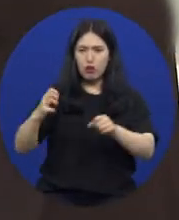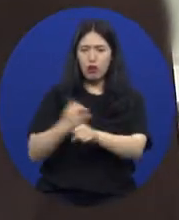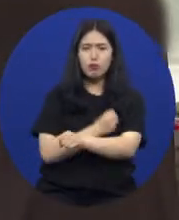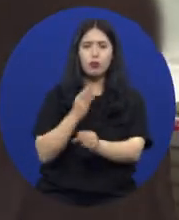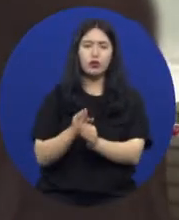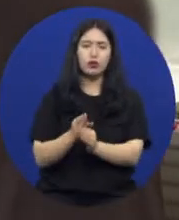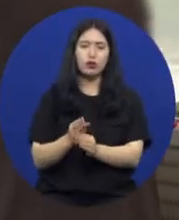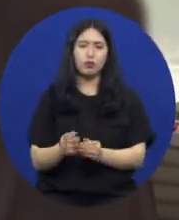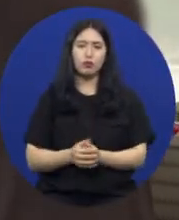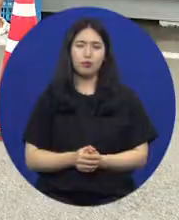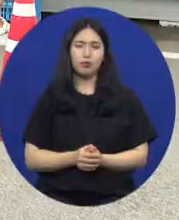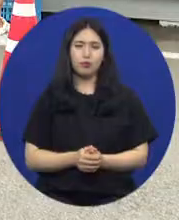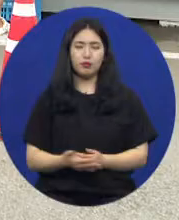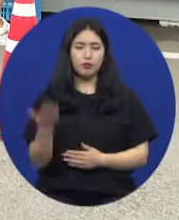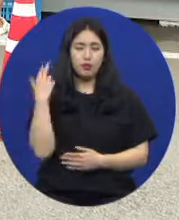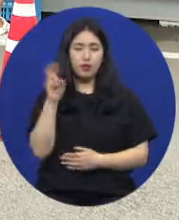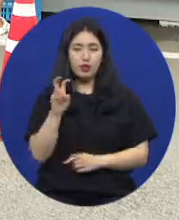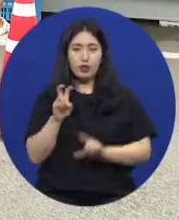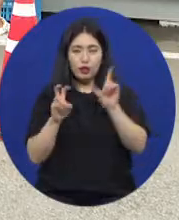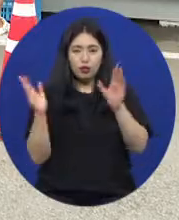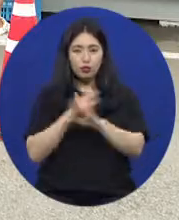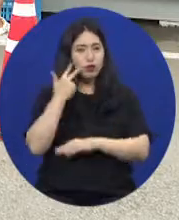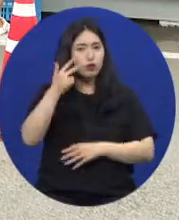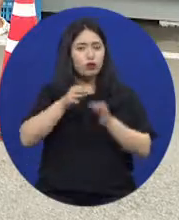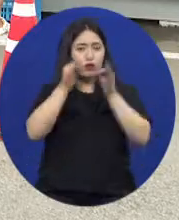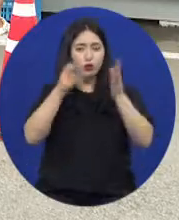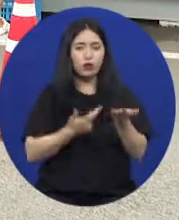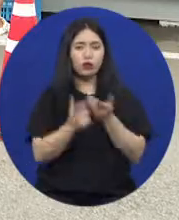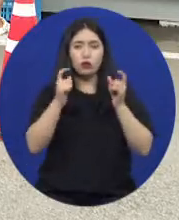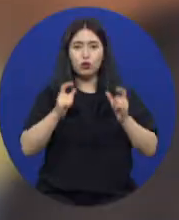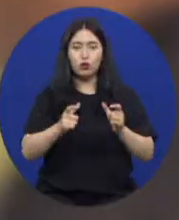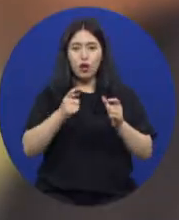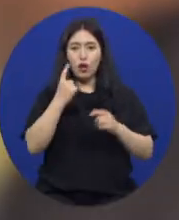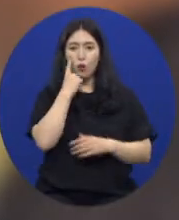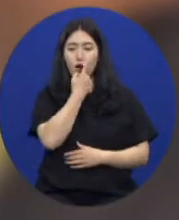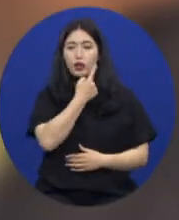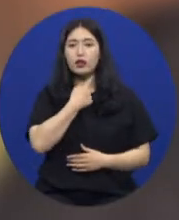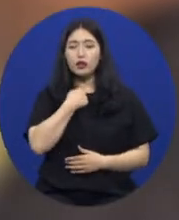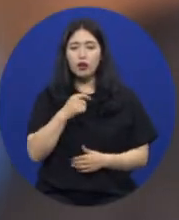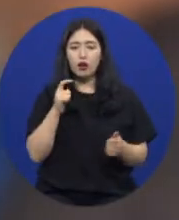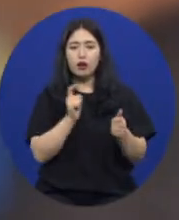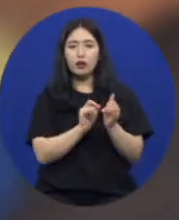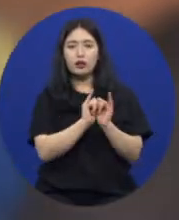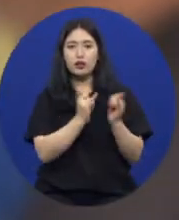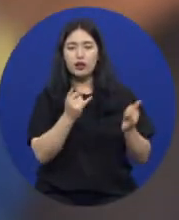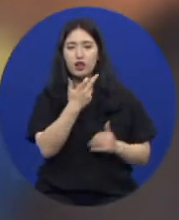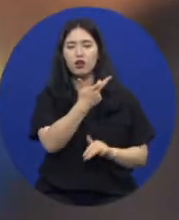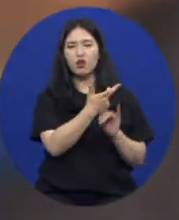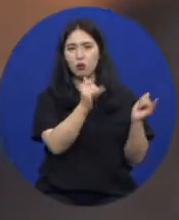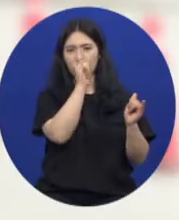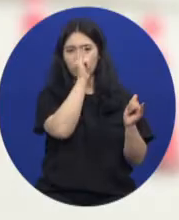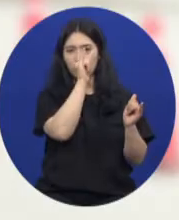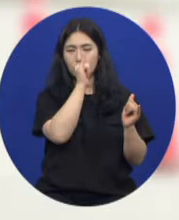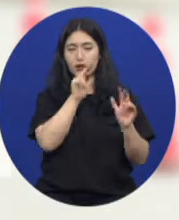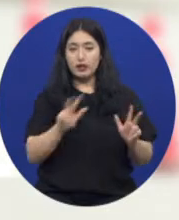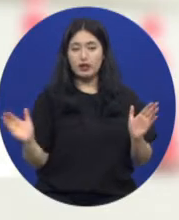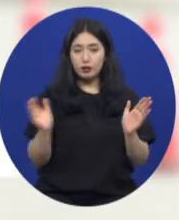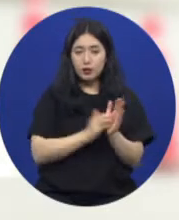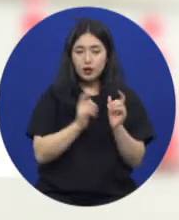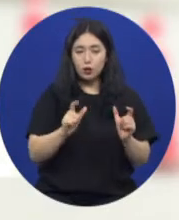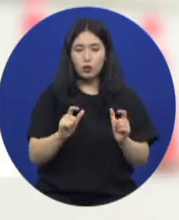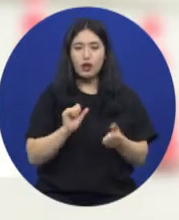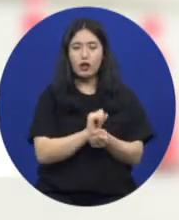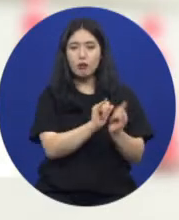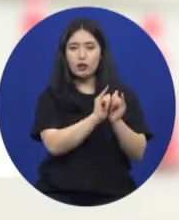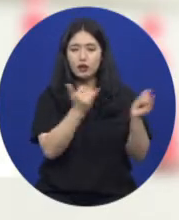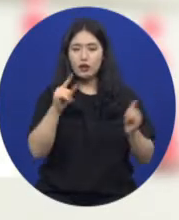있습니다. 지난 20일부터 일주일간 제주에서 확인된 변이 바이러스 감염자는 17명. 지금까지 도내